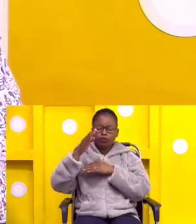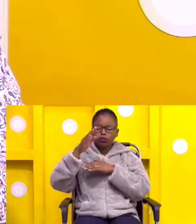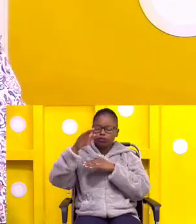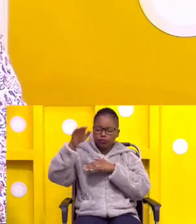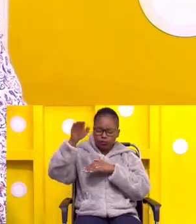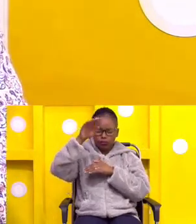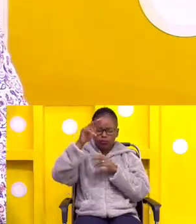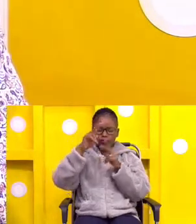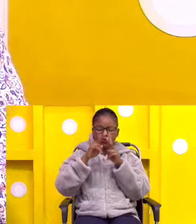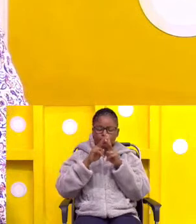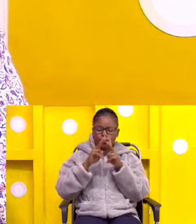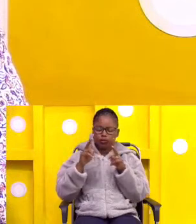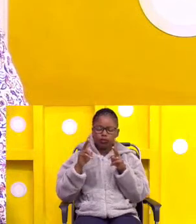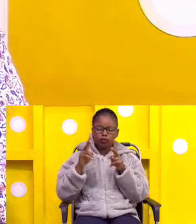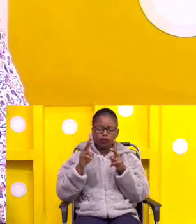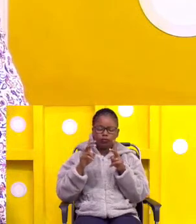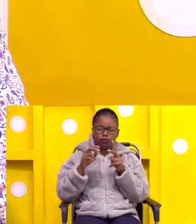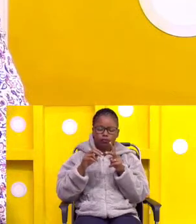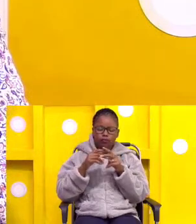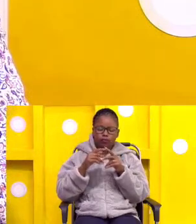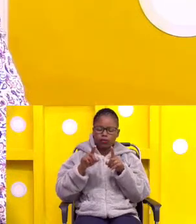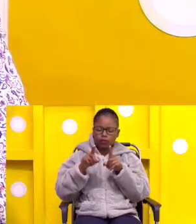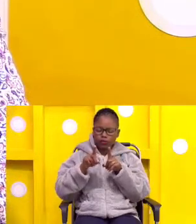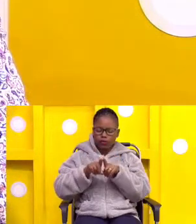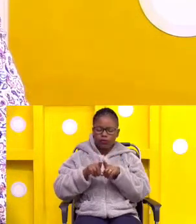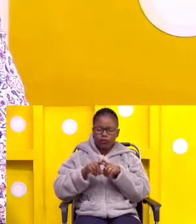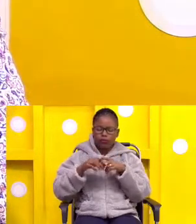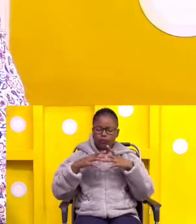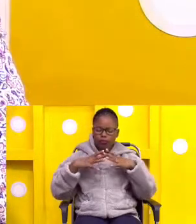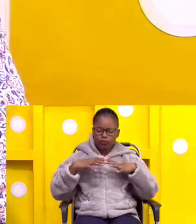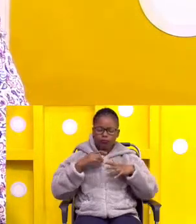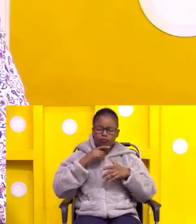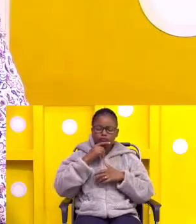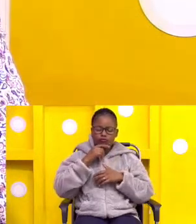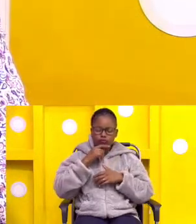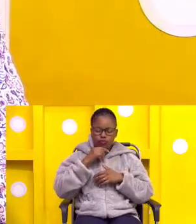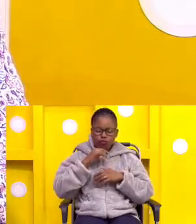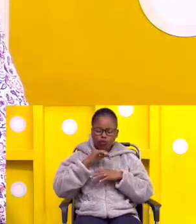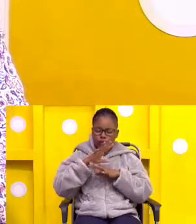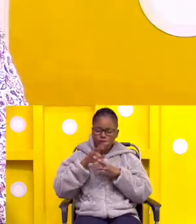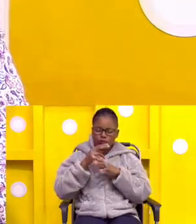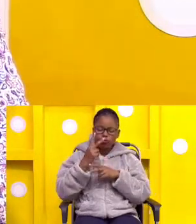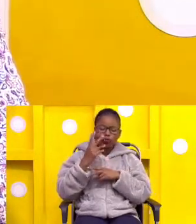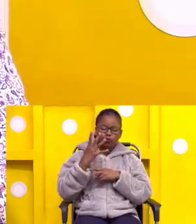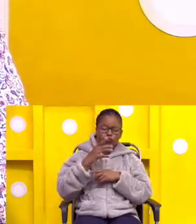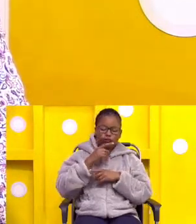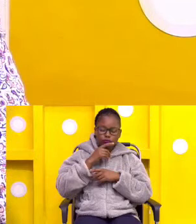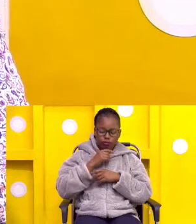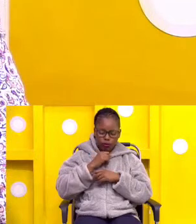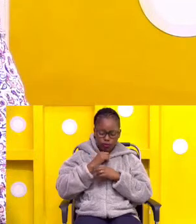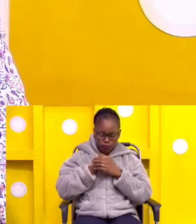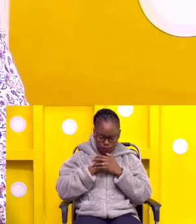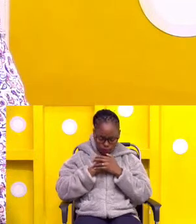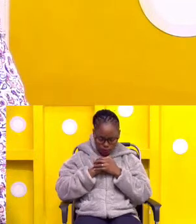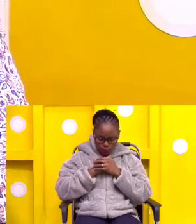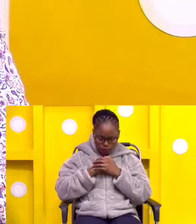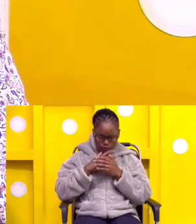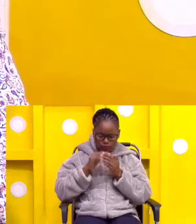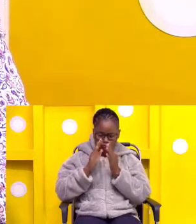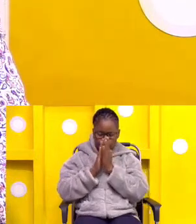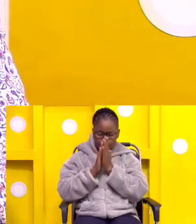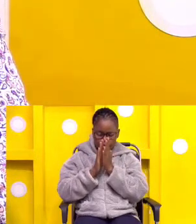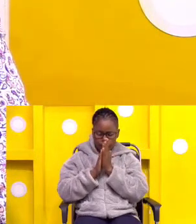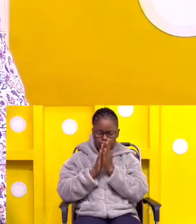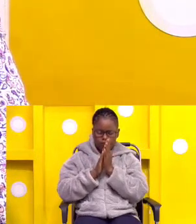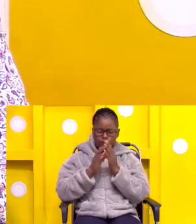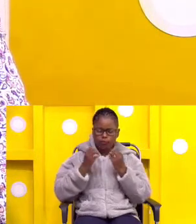Nĩ ndakũnenehia mũno we ũinamagĩrĩrwo nĩ athuri arĩa 24, we ũgocagwo nĩ ciũmbe-inĩ